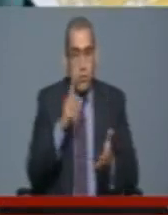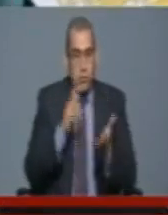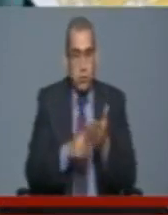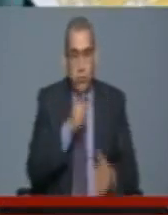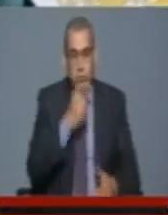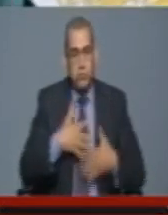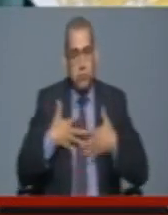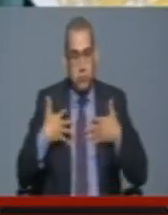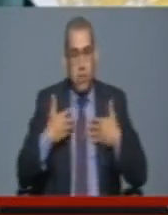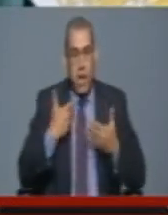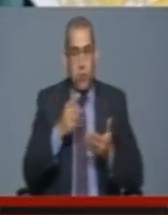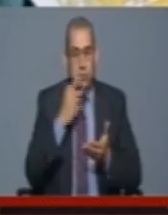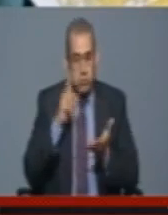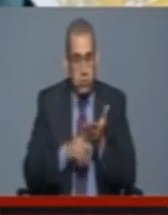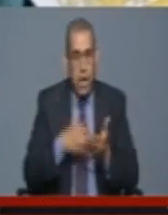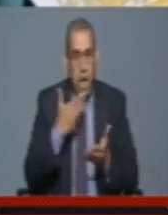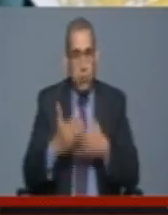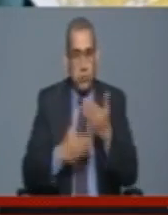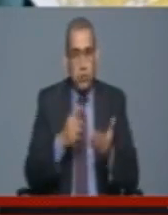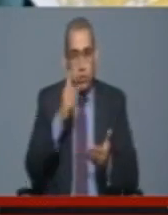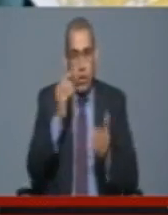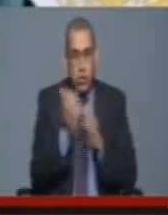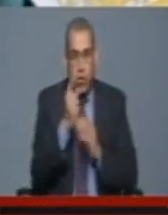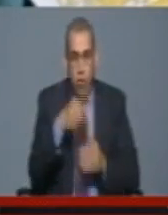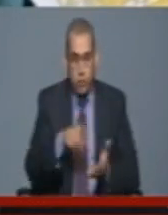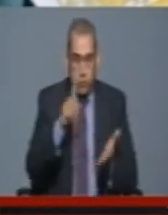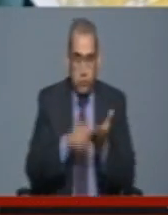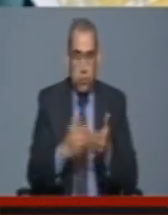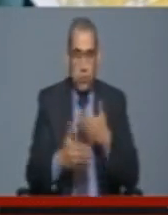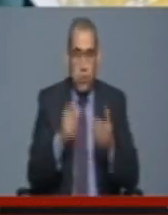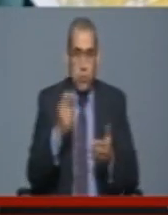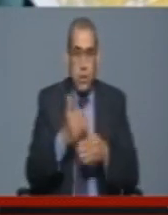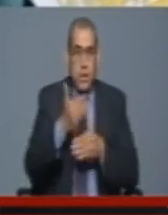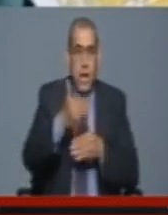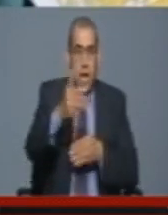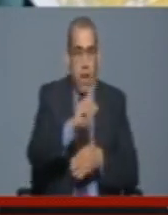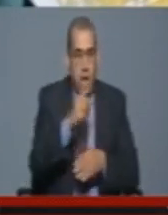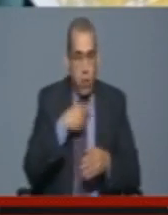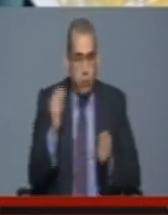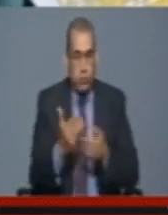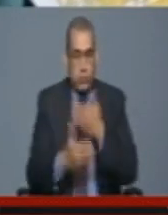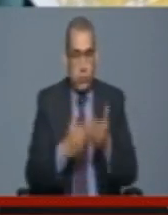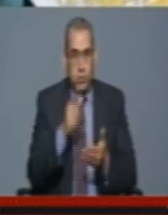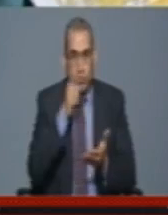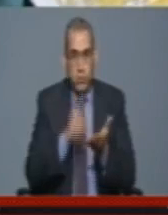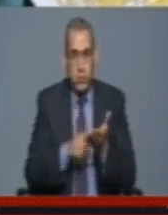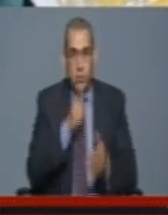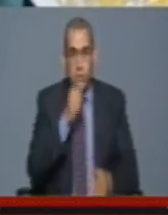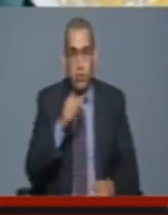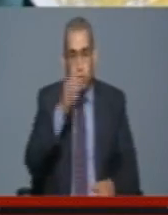أن يبدأ تنفيذها في الأيام القادمة دون تأخير أو تسويف. وهنا أنا بتكلم إن شاء